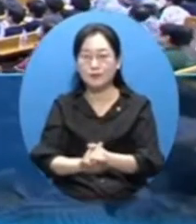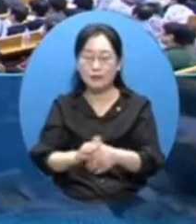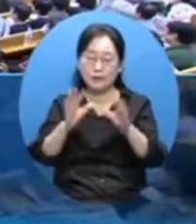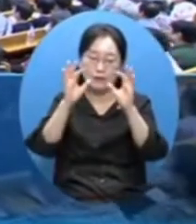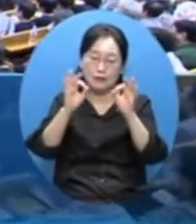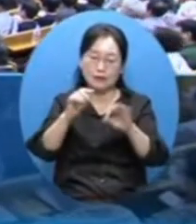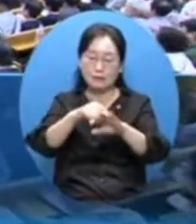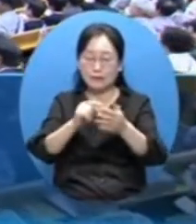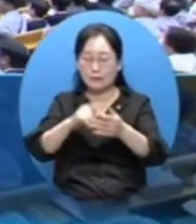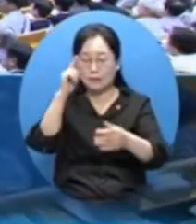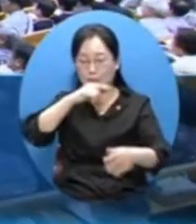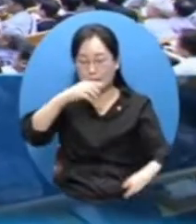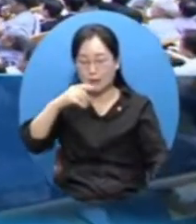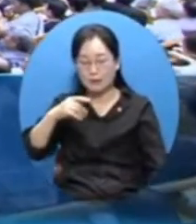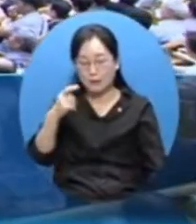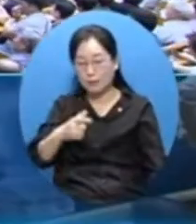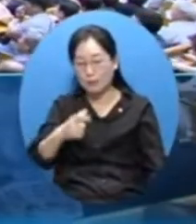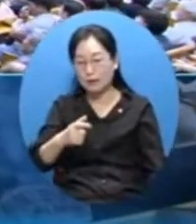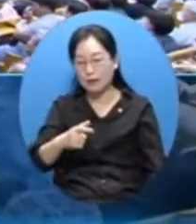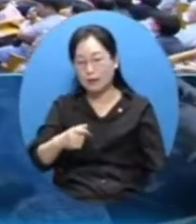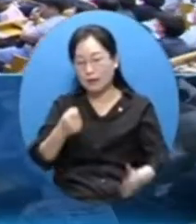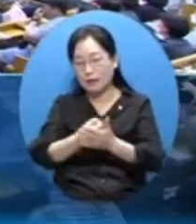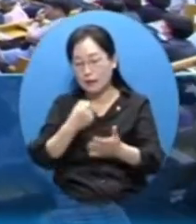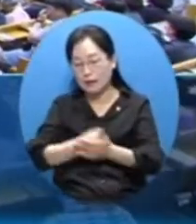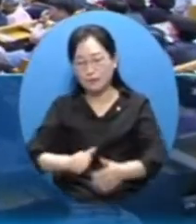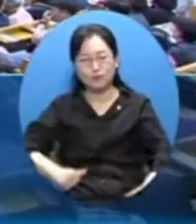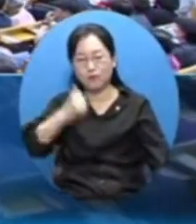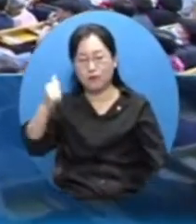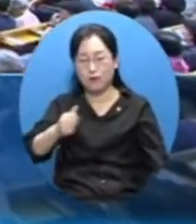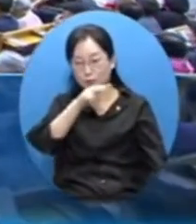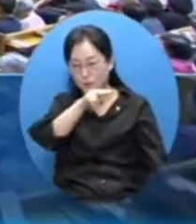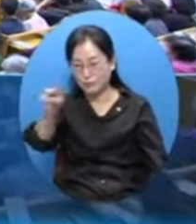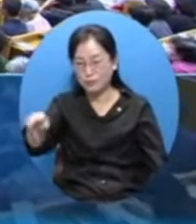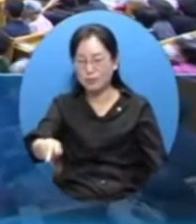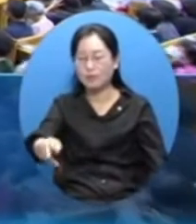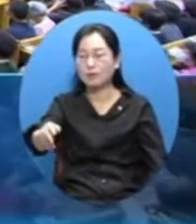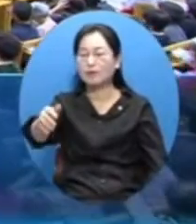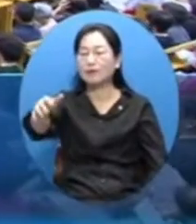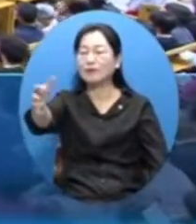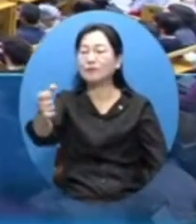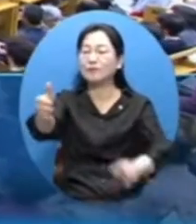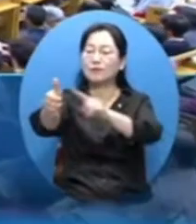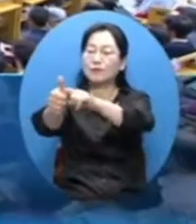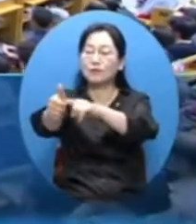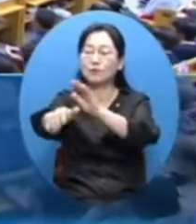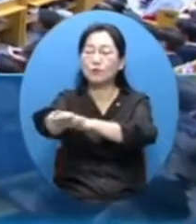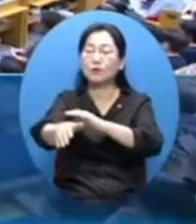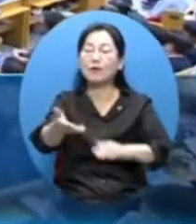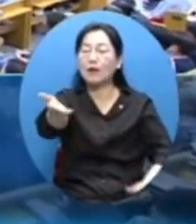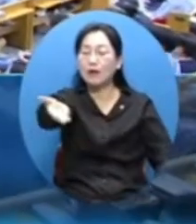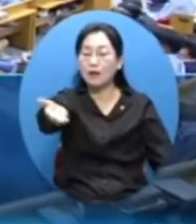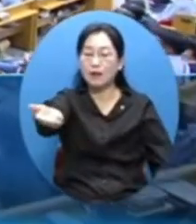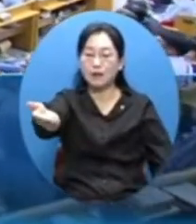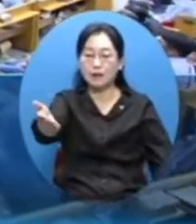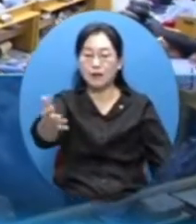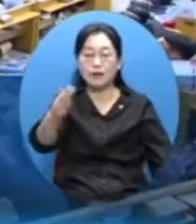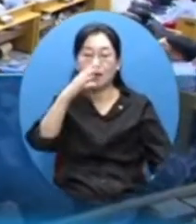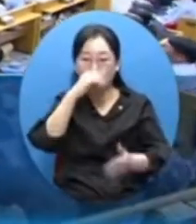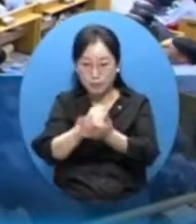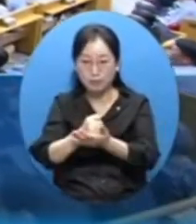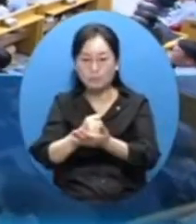탄식하사 노하심으로 그들을 둘러보시고 그 사람이 이르시되 내 손을 내밀라 하시니 내밀매 그 손이 회복되었더라.